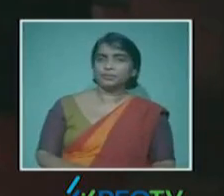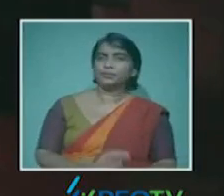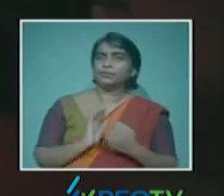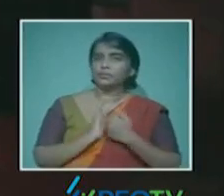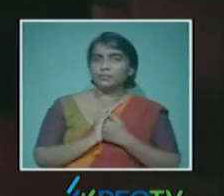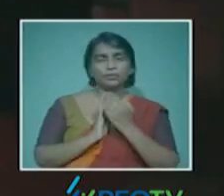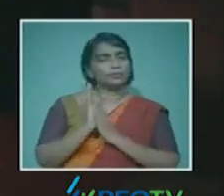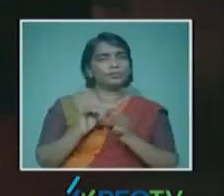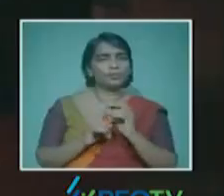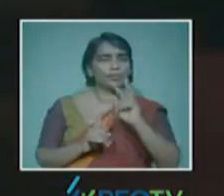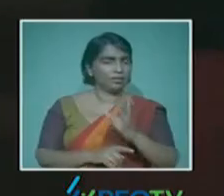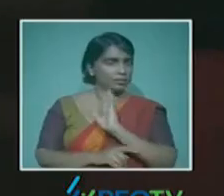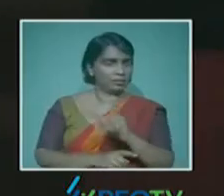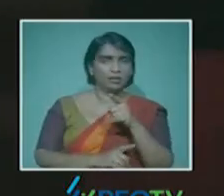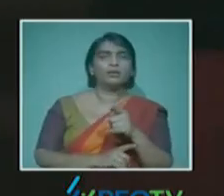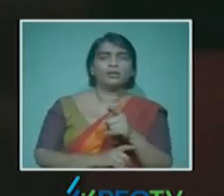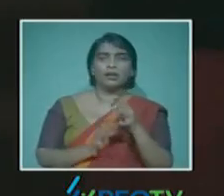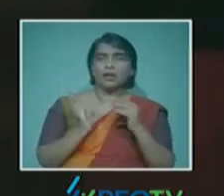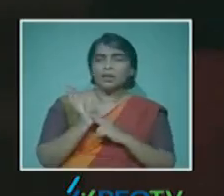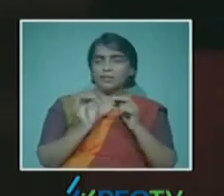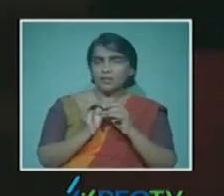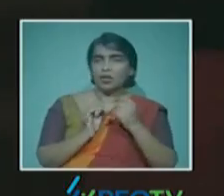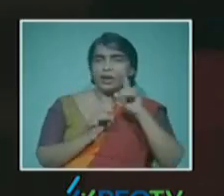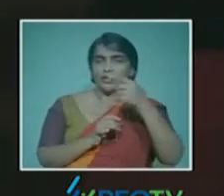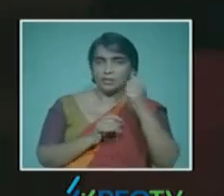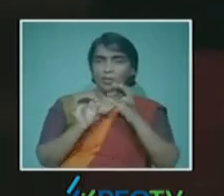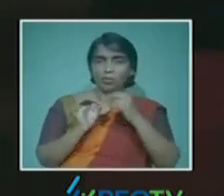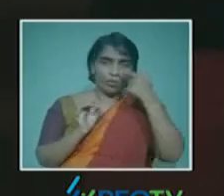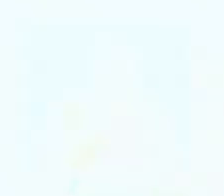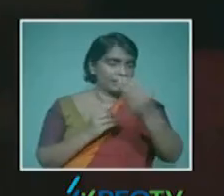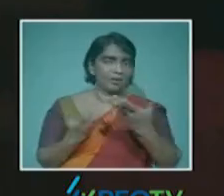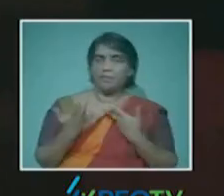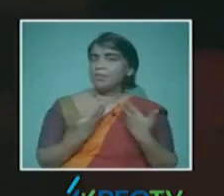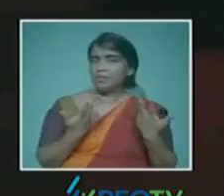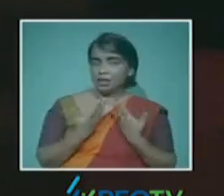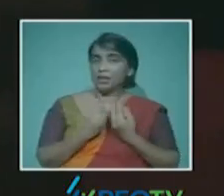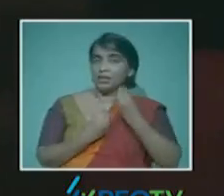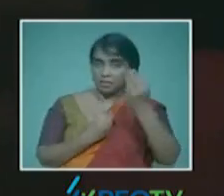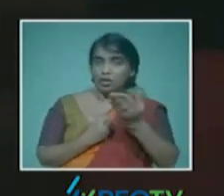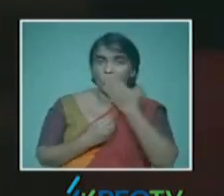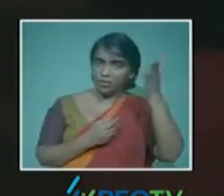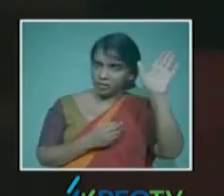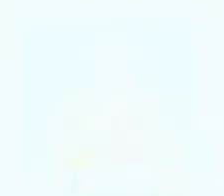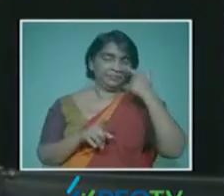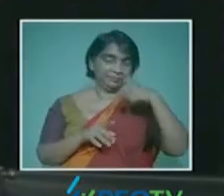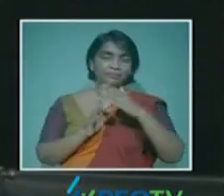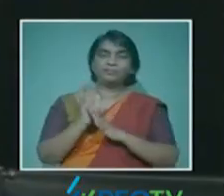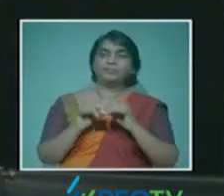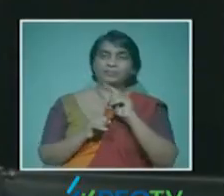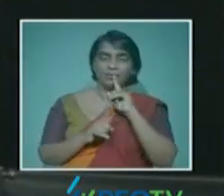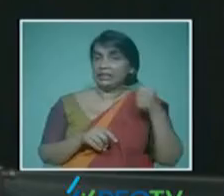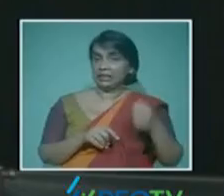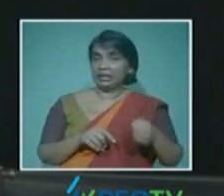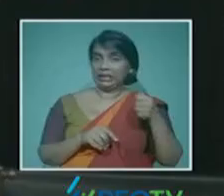මුලාසනේ මන්ත්‍රීතුමනි නොමග යවන්න එපා. නලින් මන්නාර මන්තුමා රුපියල් 150ට භූමි තෙල් දෙන්න පුළුවන් කමක් නැහැ. දෙන්න පුළුවන් නම් ඔබතුමා ඇවිල්ලා දෙන ක්‍රමවේද කියන්න. අද